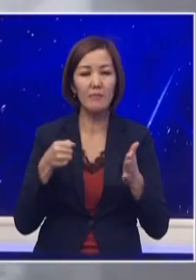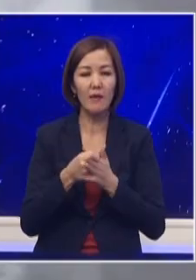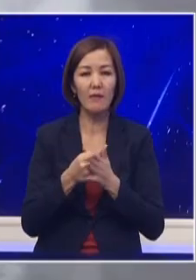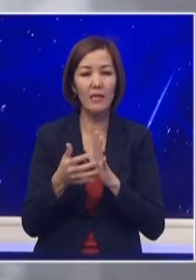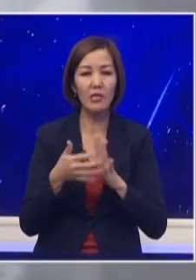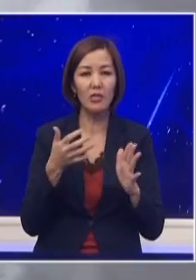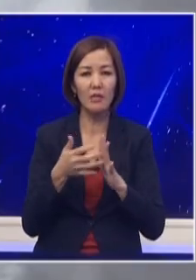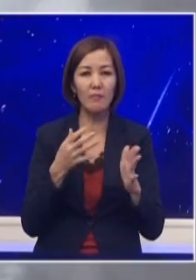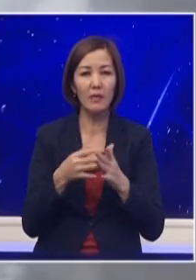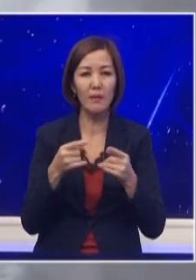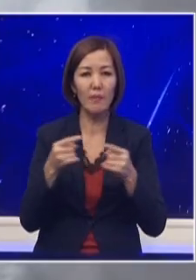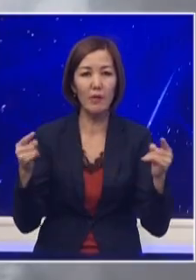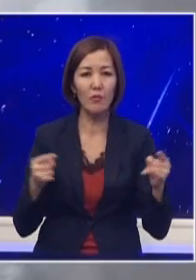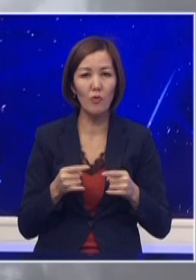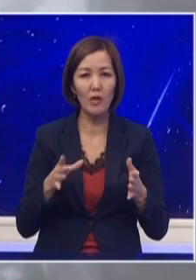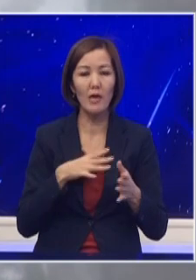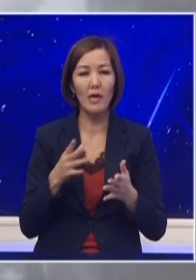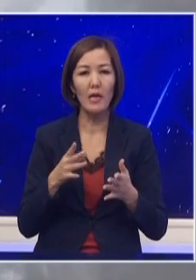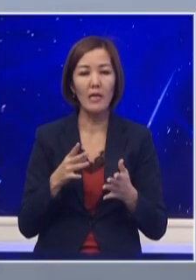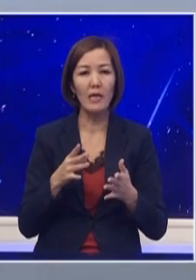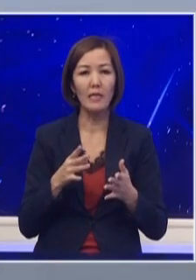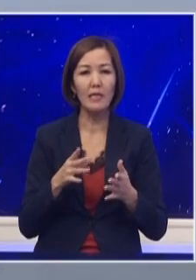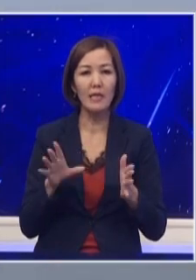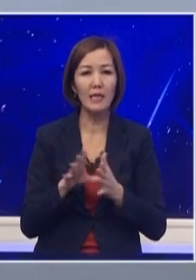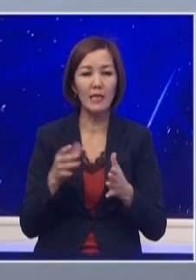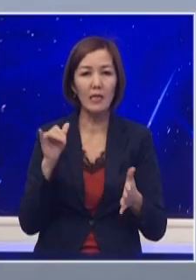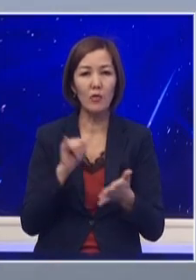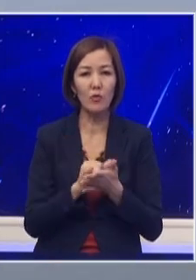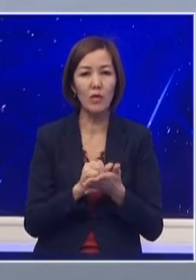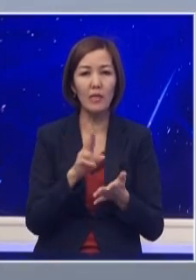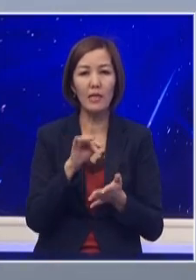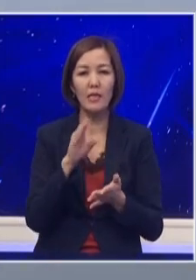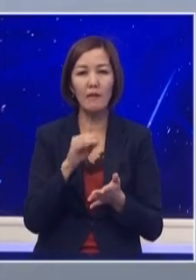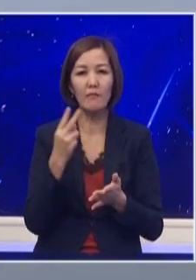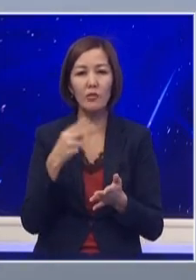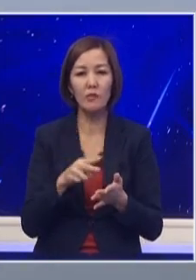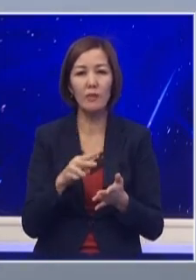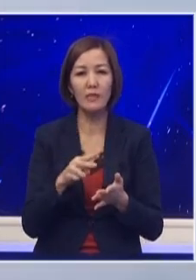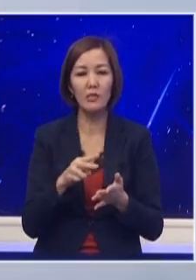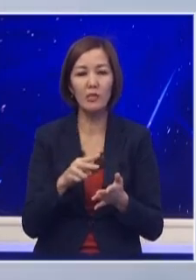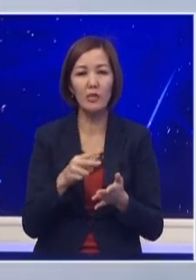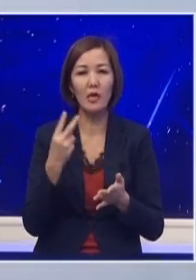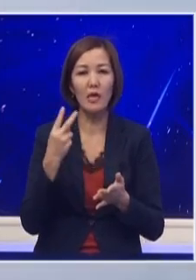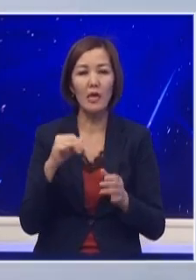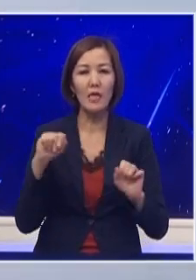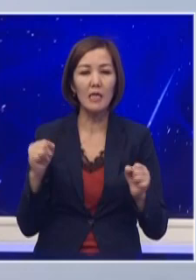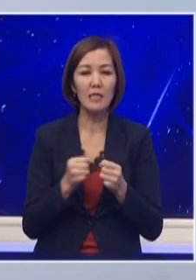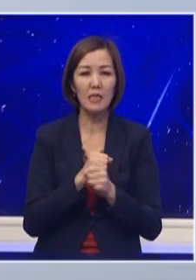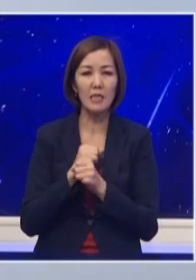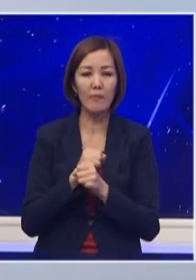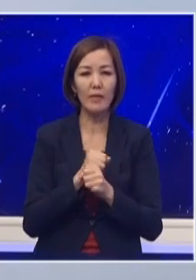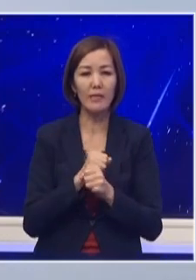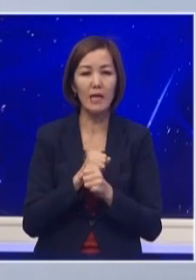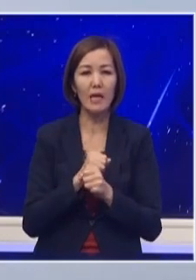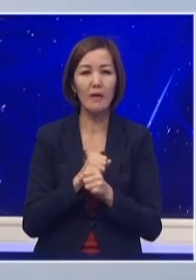балконға генератор қоя бастаған. Атап өту керек, Киевтің мектеп оқушылары 24 желтоқсаннан бастап 15 қаңтарға дейін қысқы демалысқа шығатын болды.